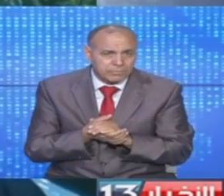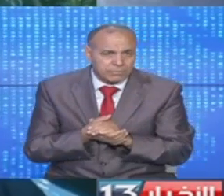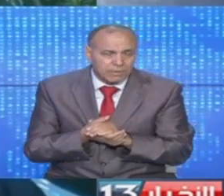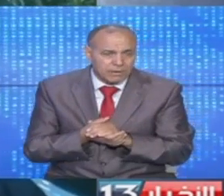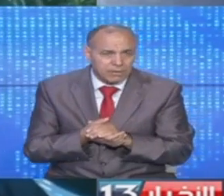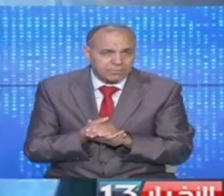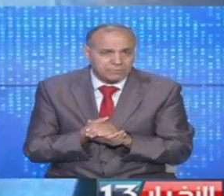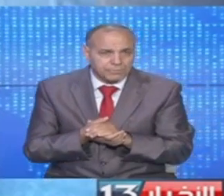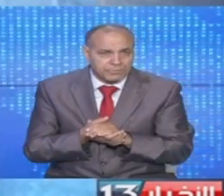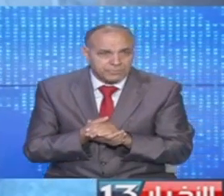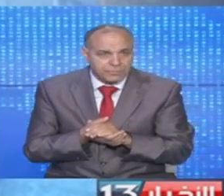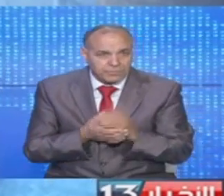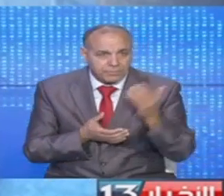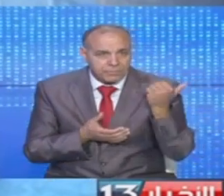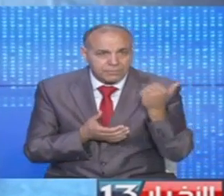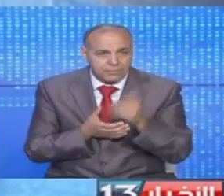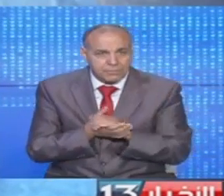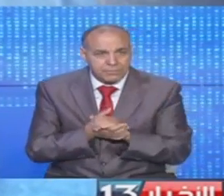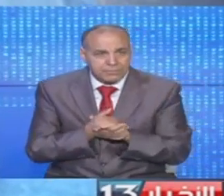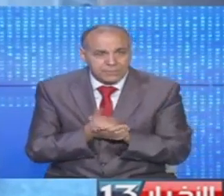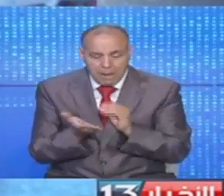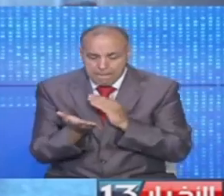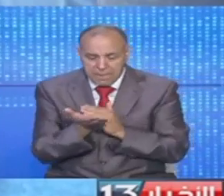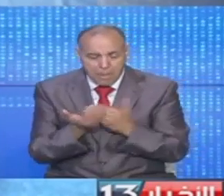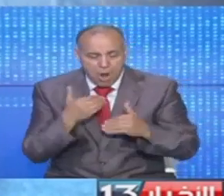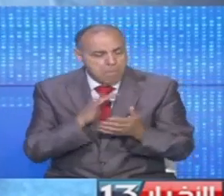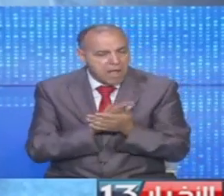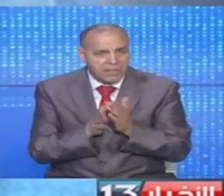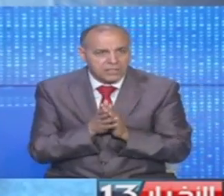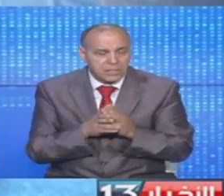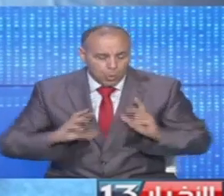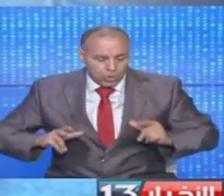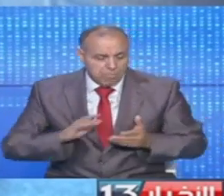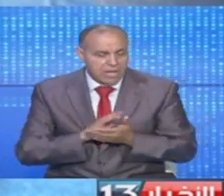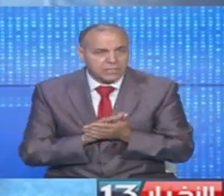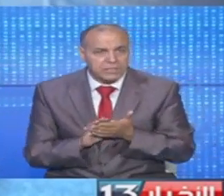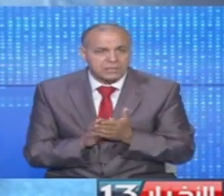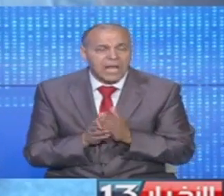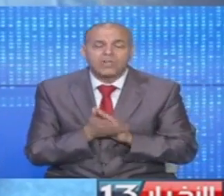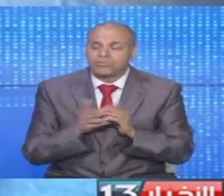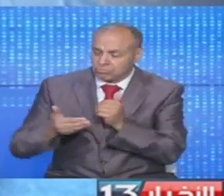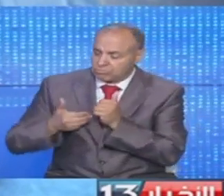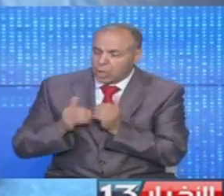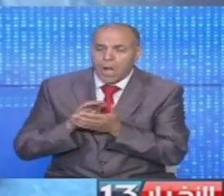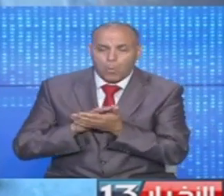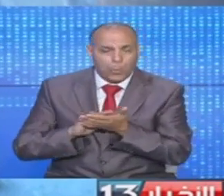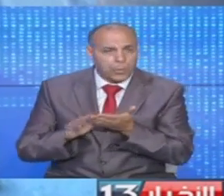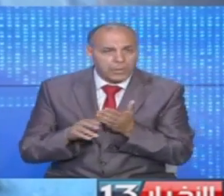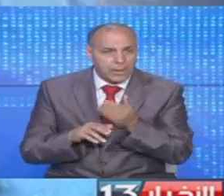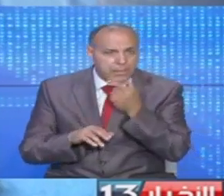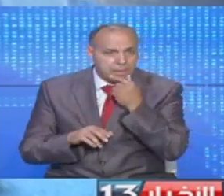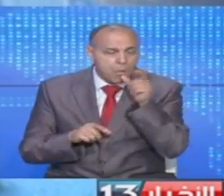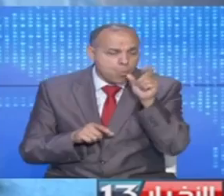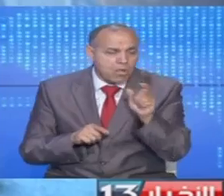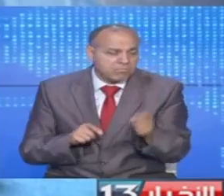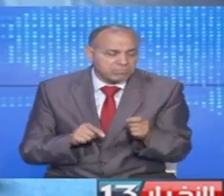لي الحاجه اللي نستحقها. مثلا لا عندي منحه، لا عندي بطاقه علاج، لا عندي كرسي، لا نتمتع حتى بحاجه من عند الدوله. مثلا مواطن